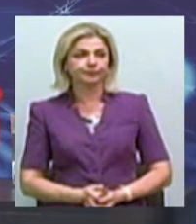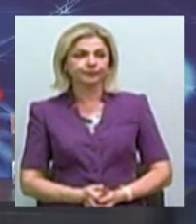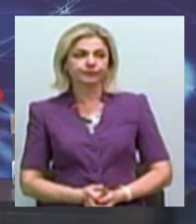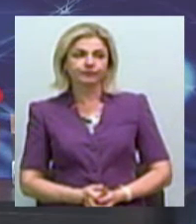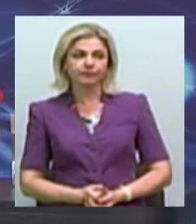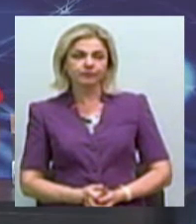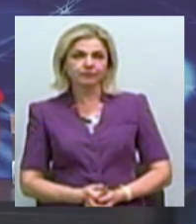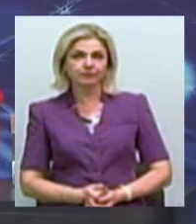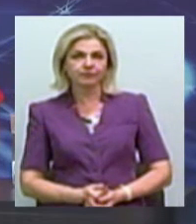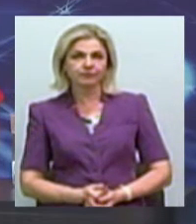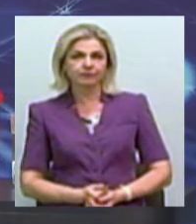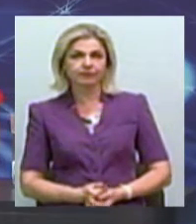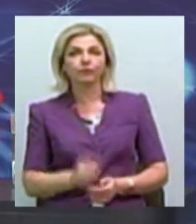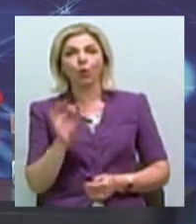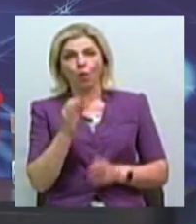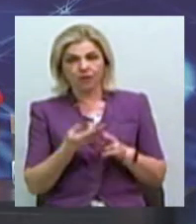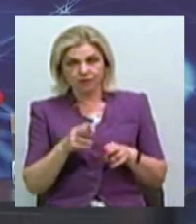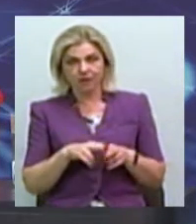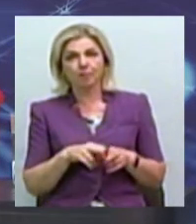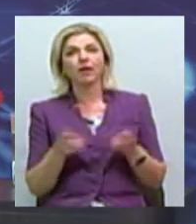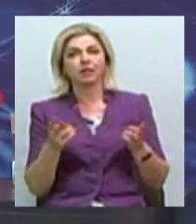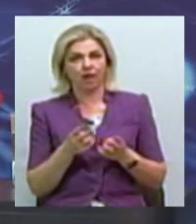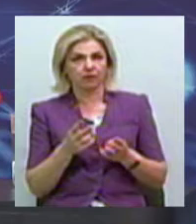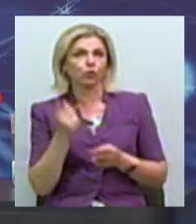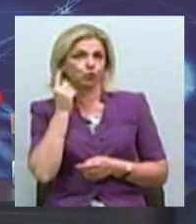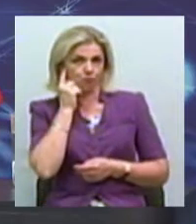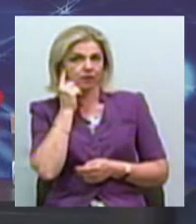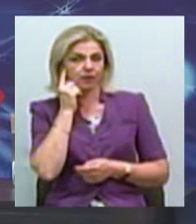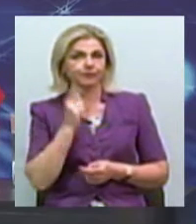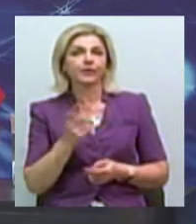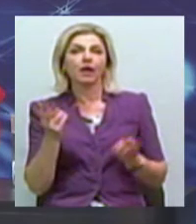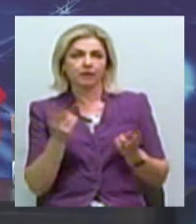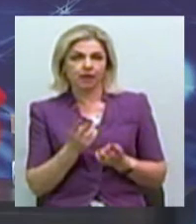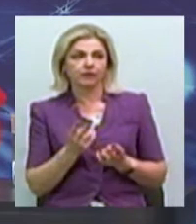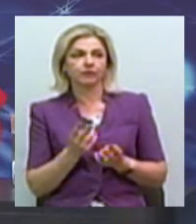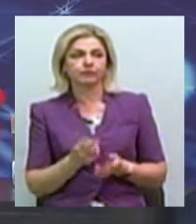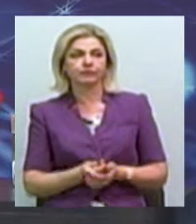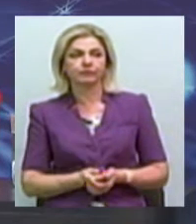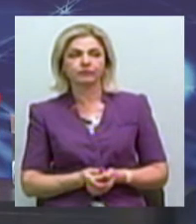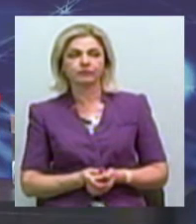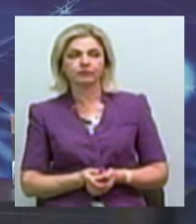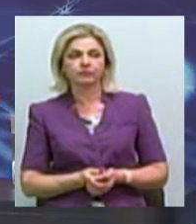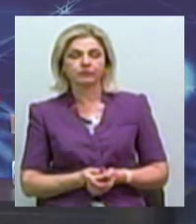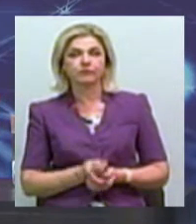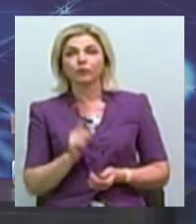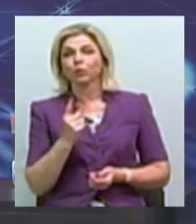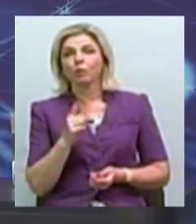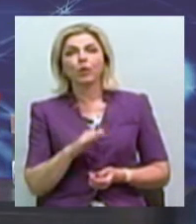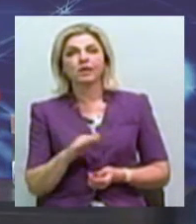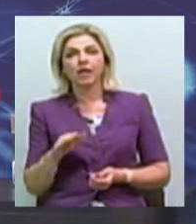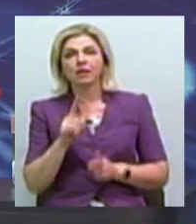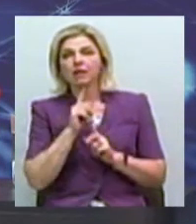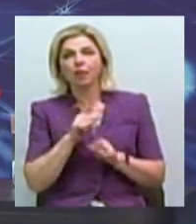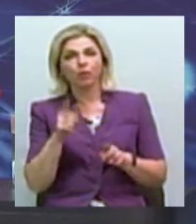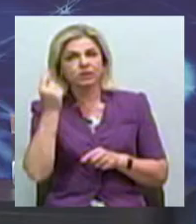повторюся, про це варто безумовно думати. Варто, тому що діти не будуть